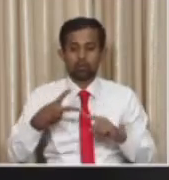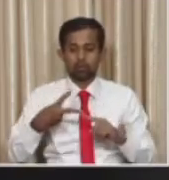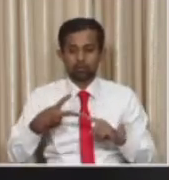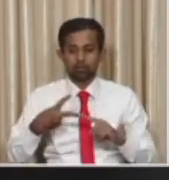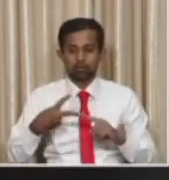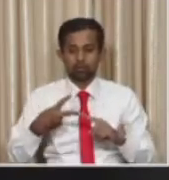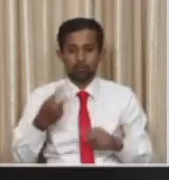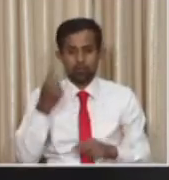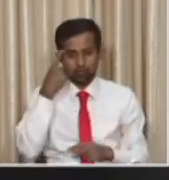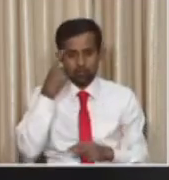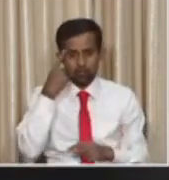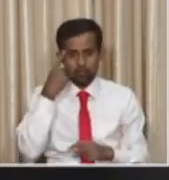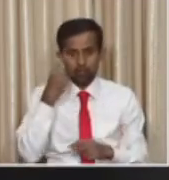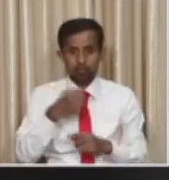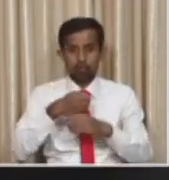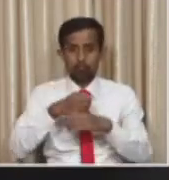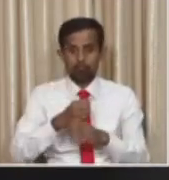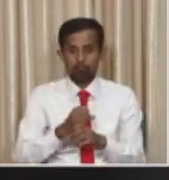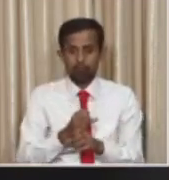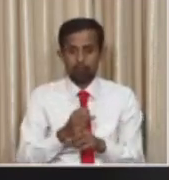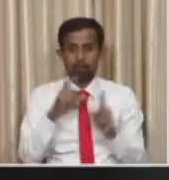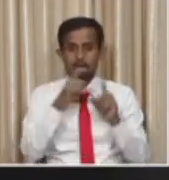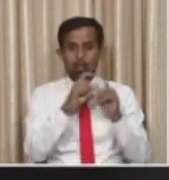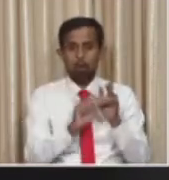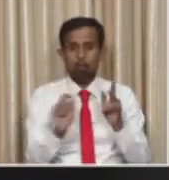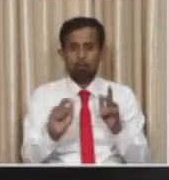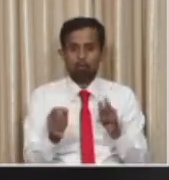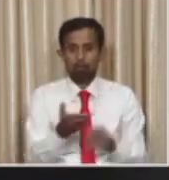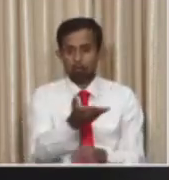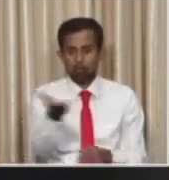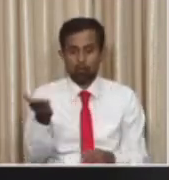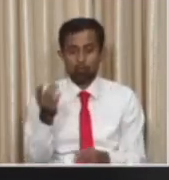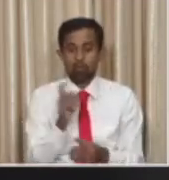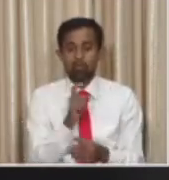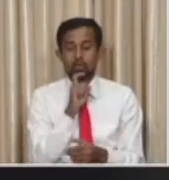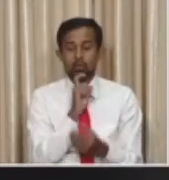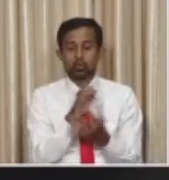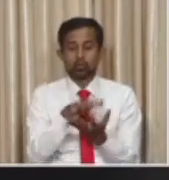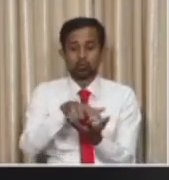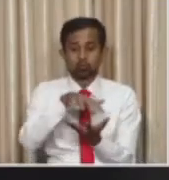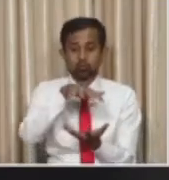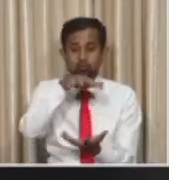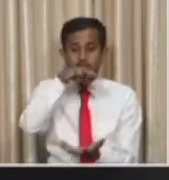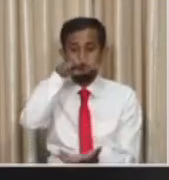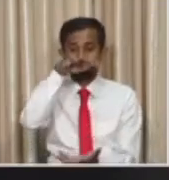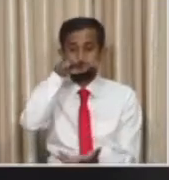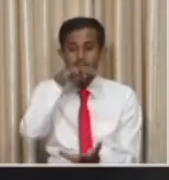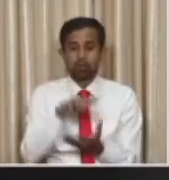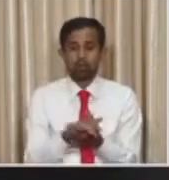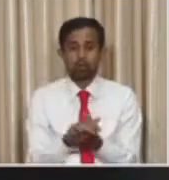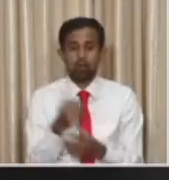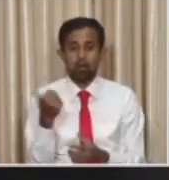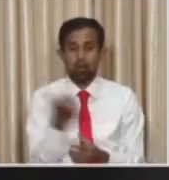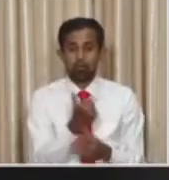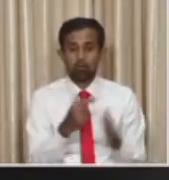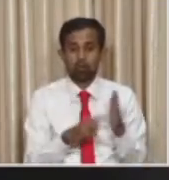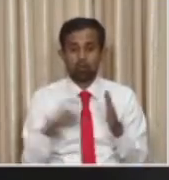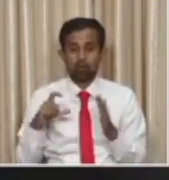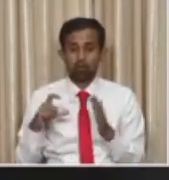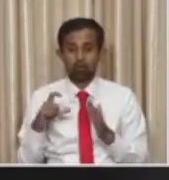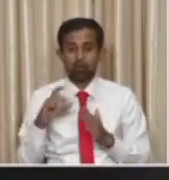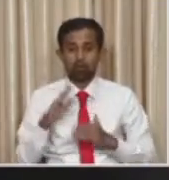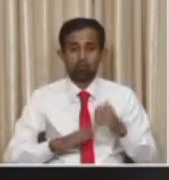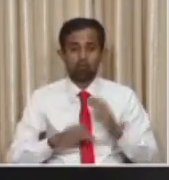දැන් අපි දන්නවා රස පරීක්ෂණ දෙපාර්තමේන්තුව. ඔබතුමා දන්නවා කොච්චර නඩු ගොඩක් ගොඩ ගැහිලා තියෙනවද? නවීන තාක්ෂණයේ